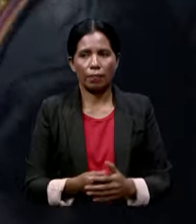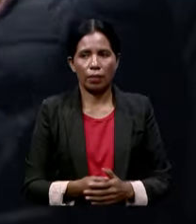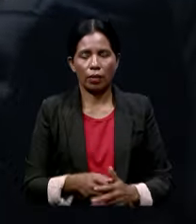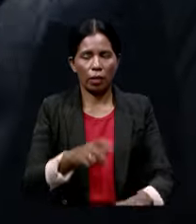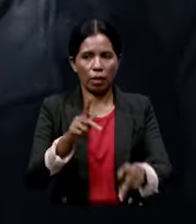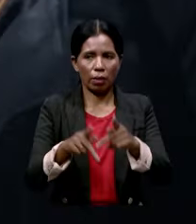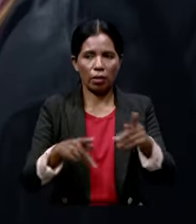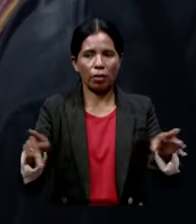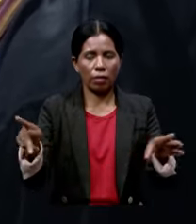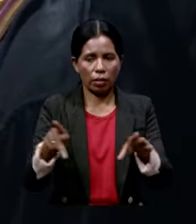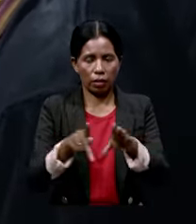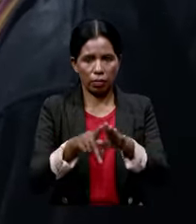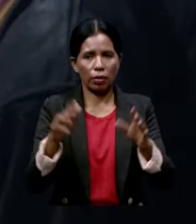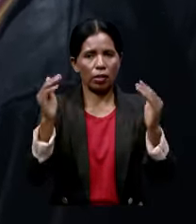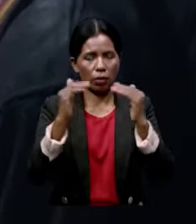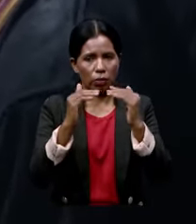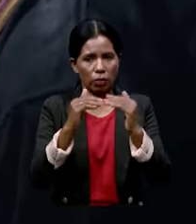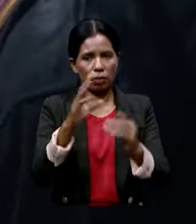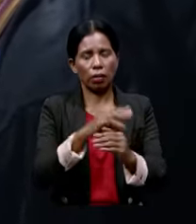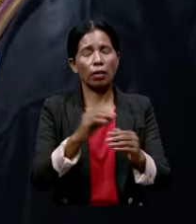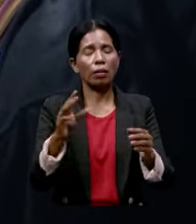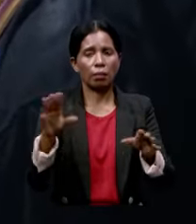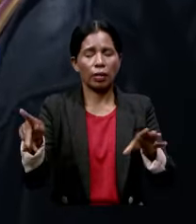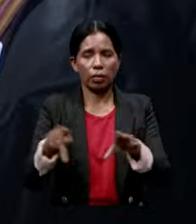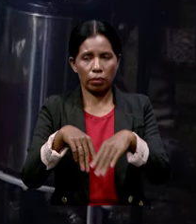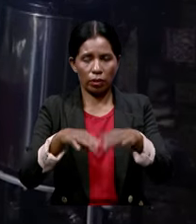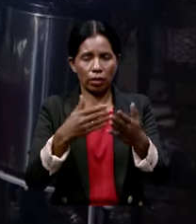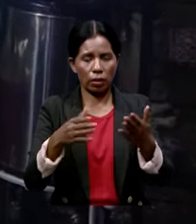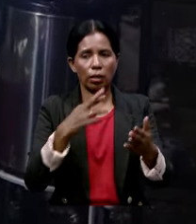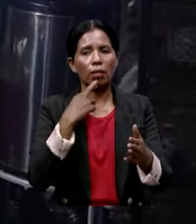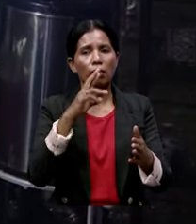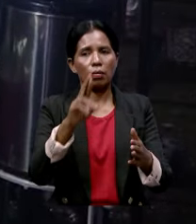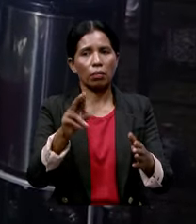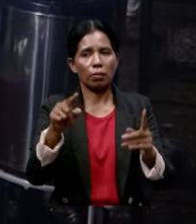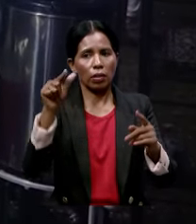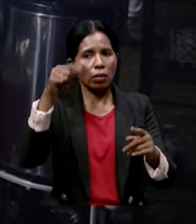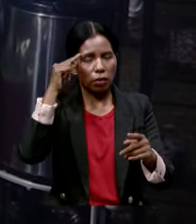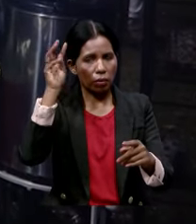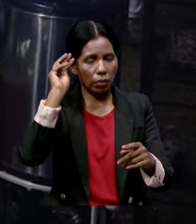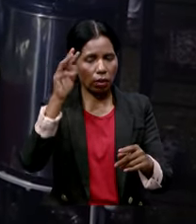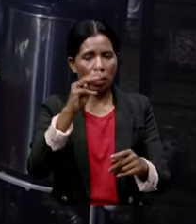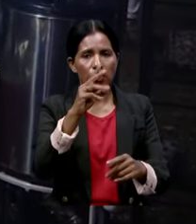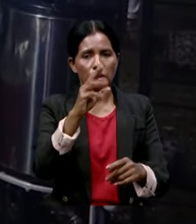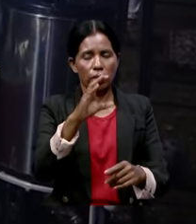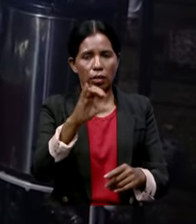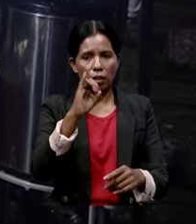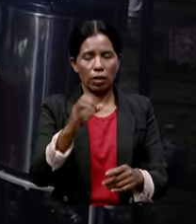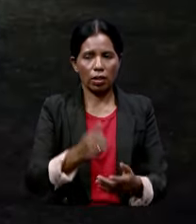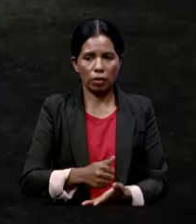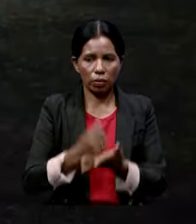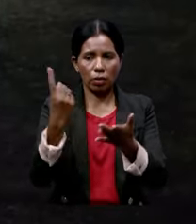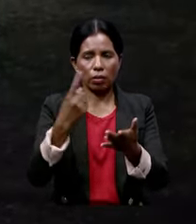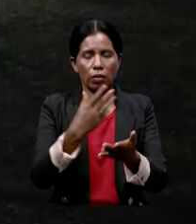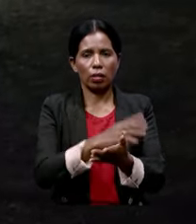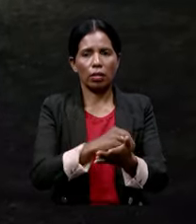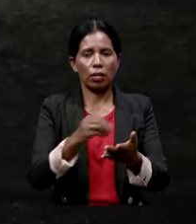nebe participa e a feira ne hato ser ne recomendação ba governo liu Ministério do Comércio e Indústria hodi taumatan no fatin ba